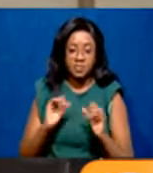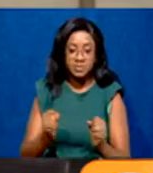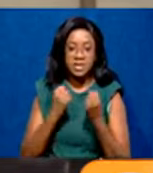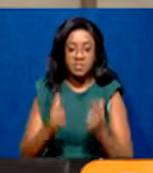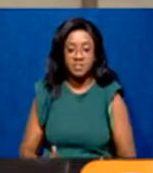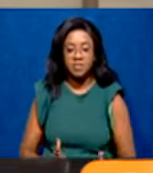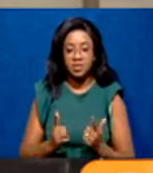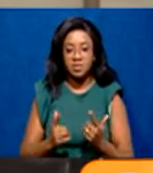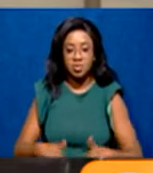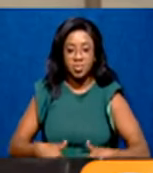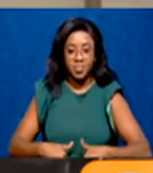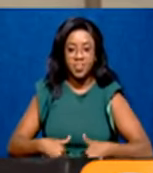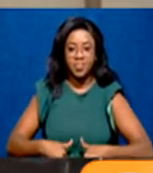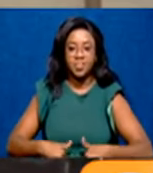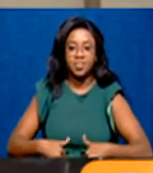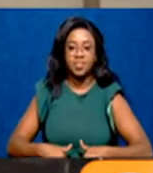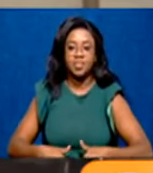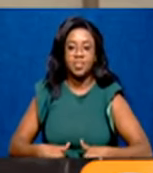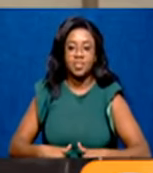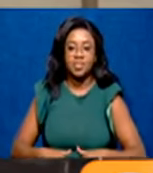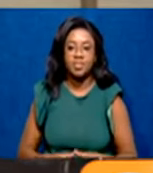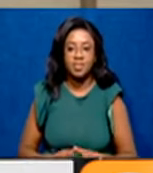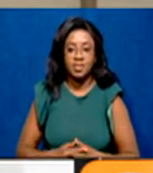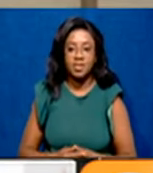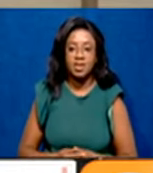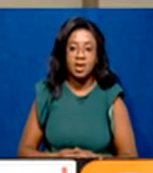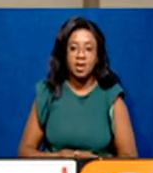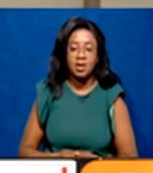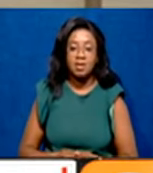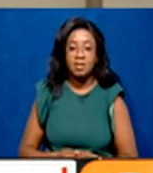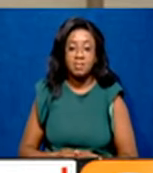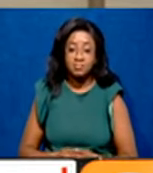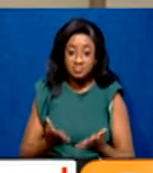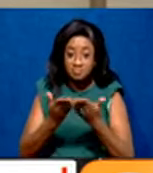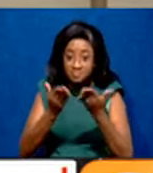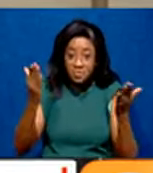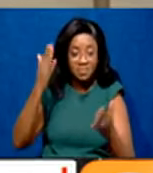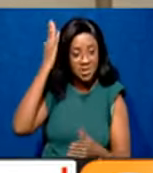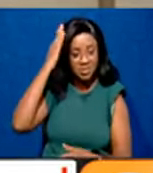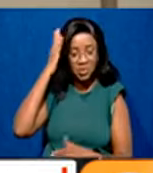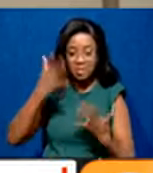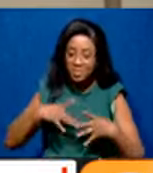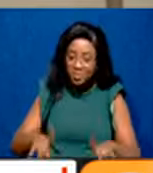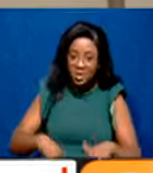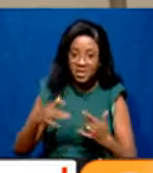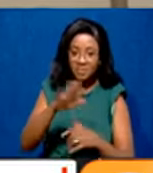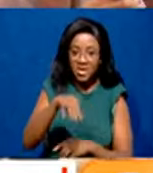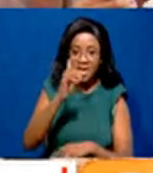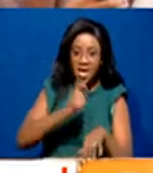youth from the killer drinks. Kama kitu kimoja. Na nyinyi mnajua watu ya Mbere na watu ya